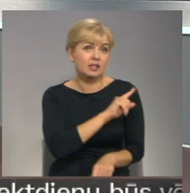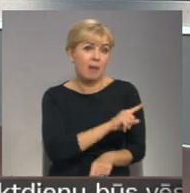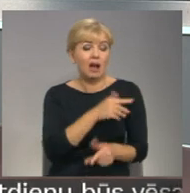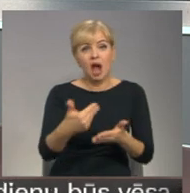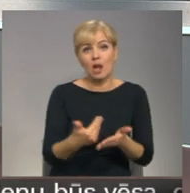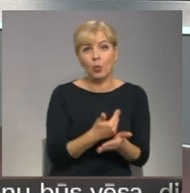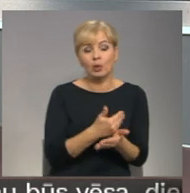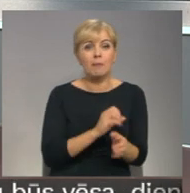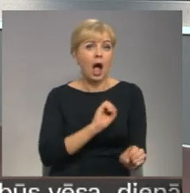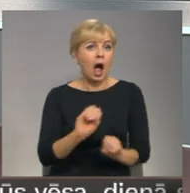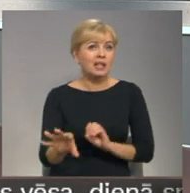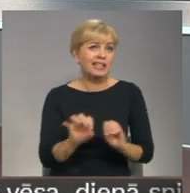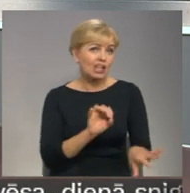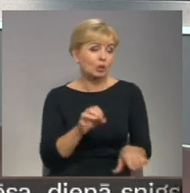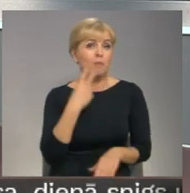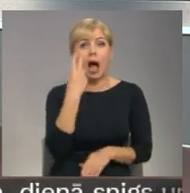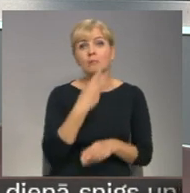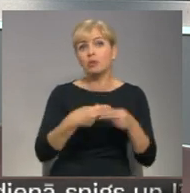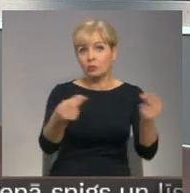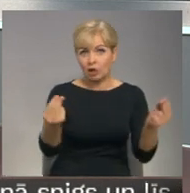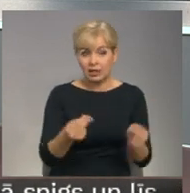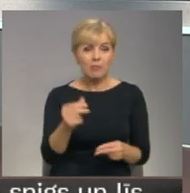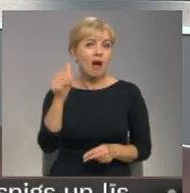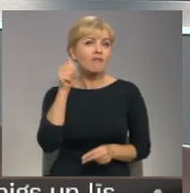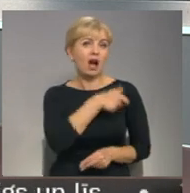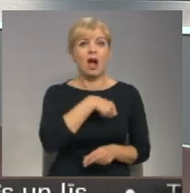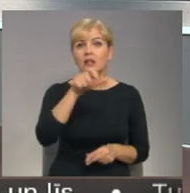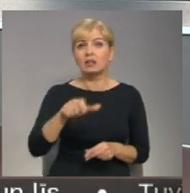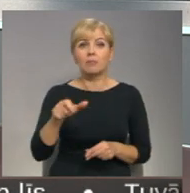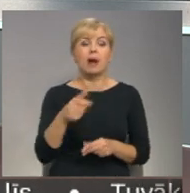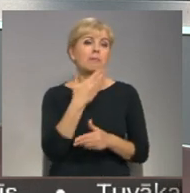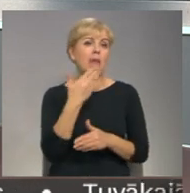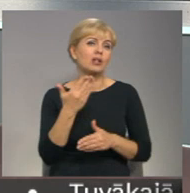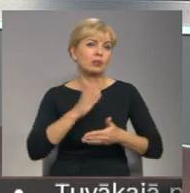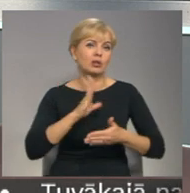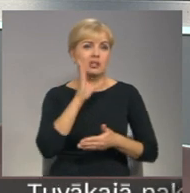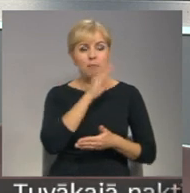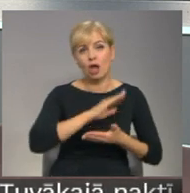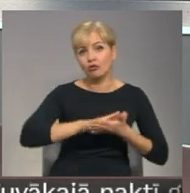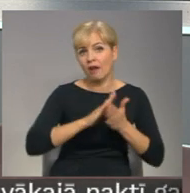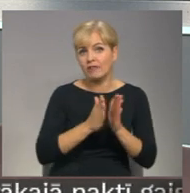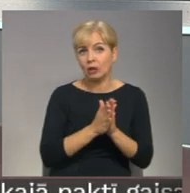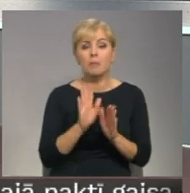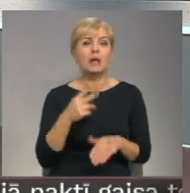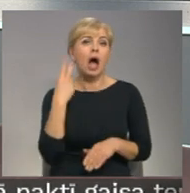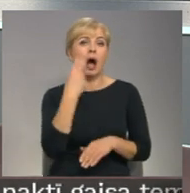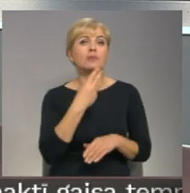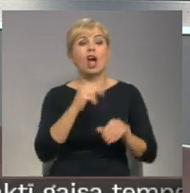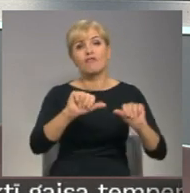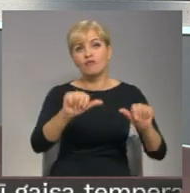spēkā jaunajiem atkrituma apsaimniekošanas līgumam, bet tikai vakar deputāti beidzot spējuši vienoties par apsaimniekošanas